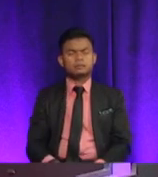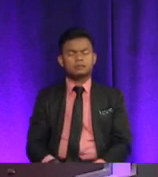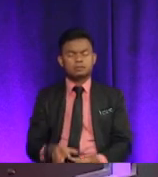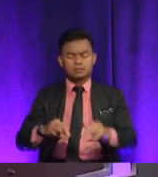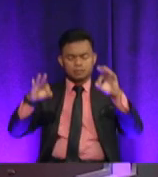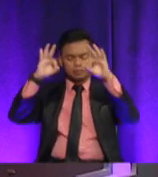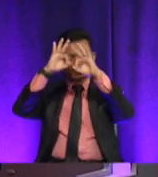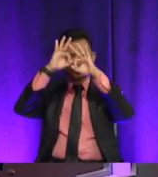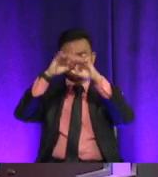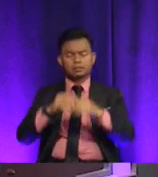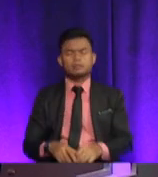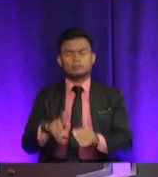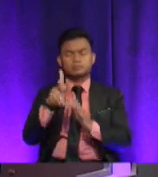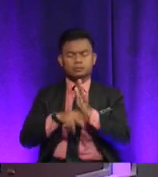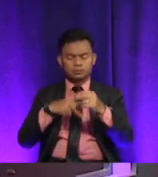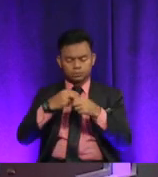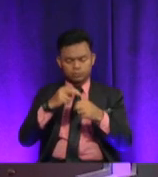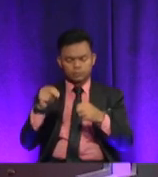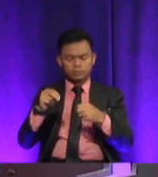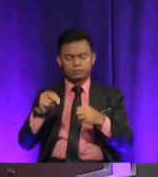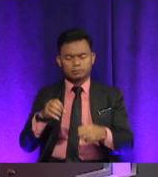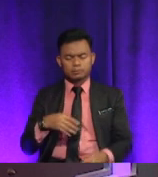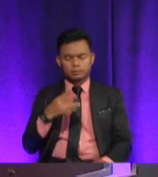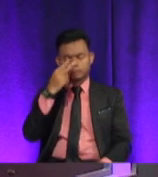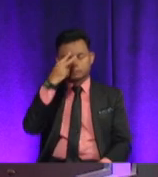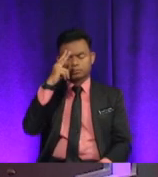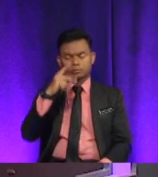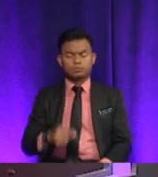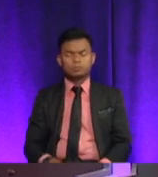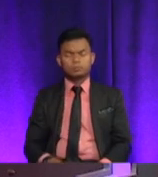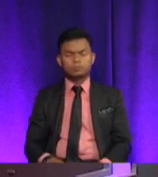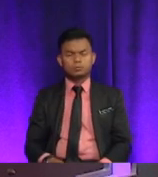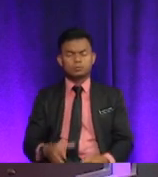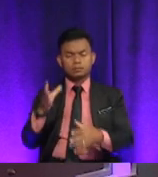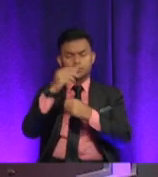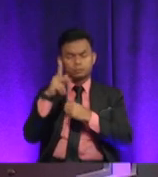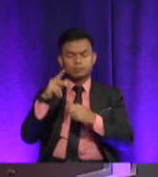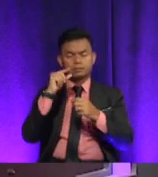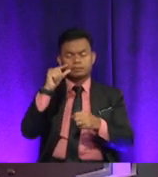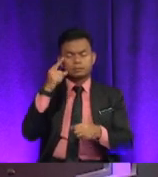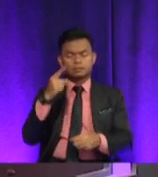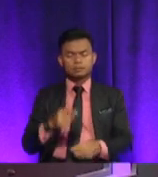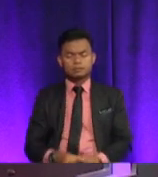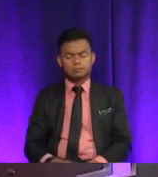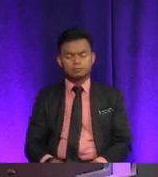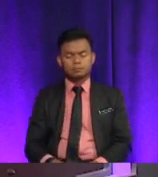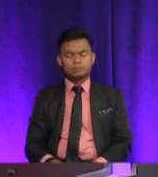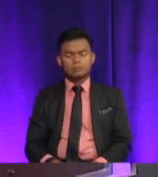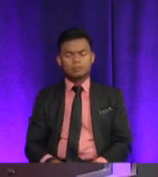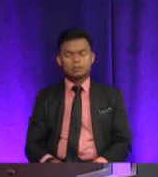Bagaimana kesukaran Baginda Raja untuk mendapatkan air jadi di sini keluarkan pada rangka yang ketiga